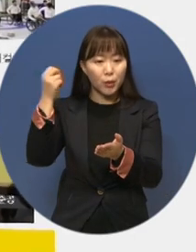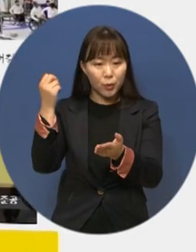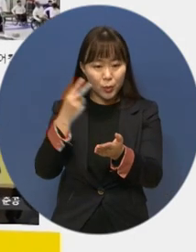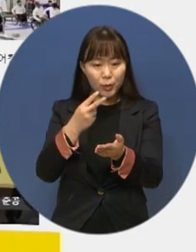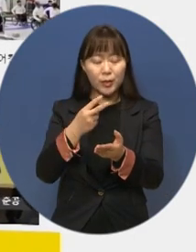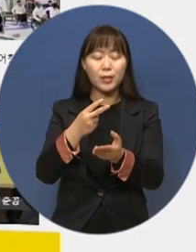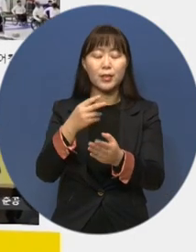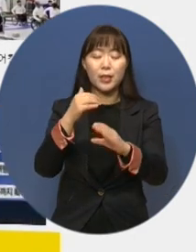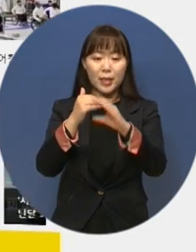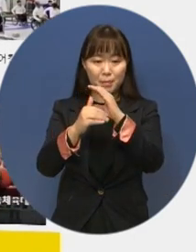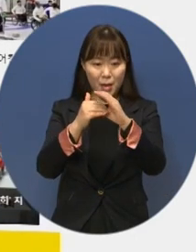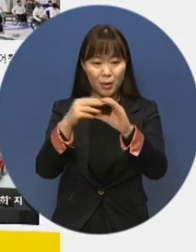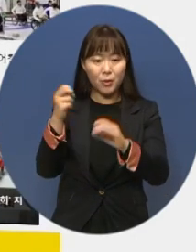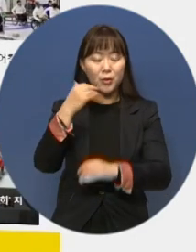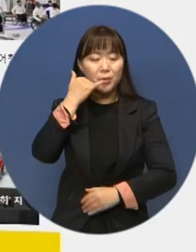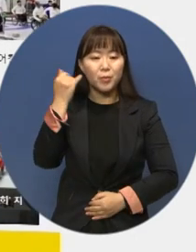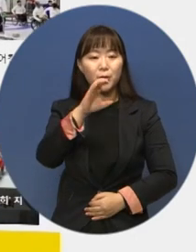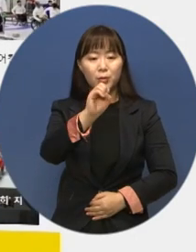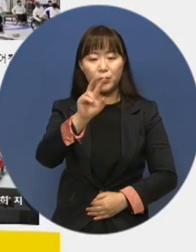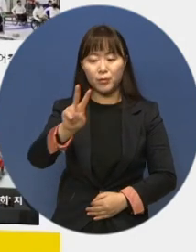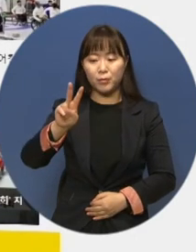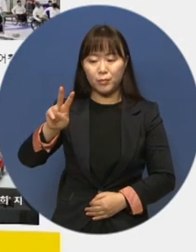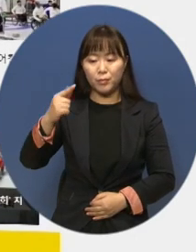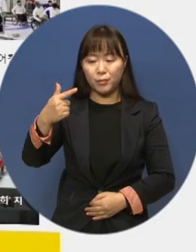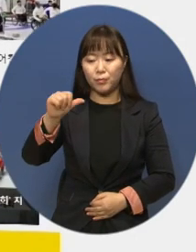홈페이지 또는 전자우편,